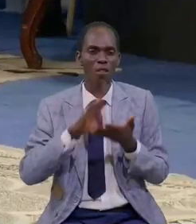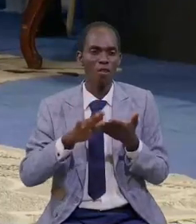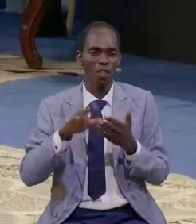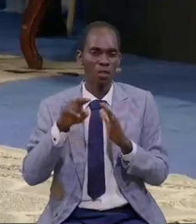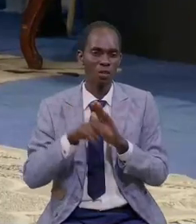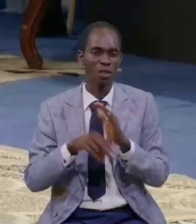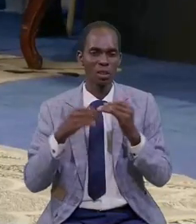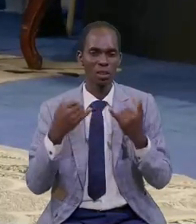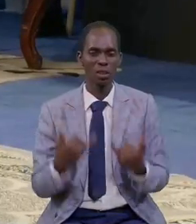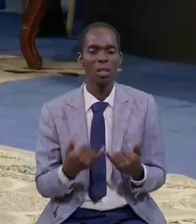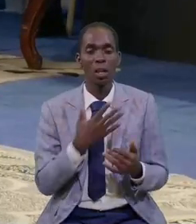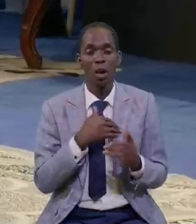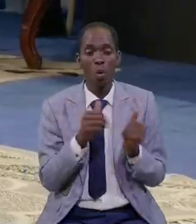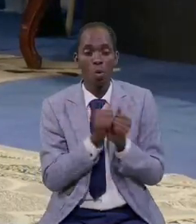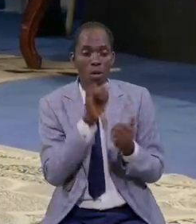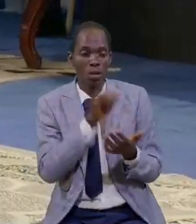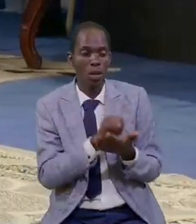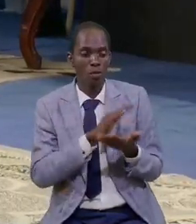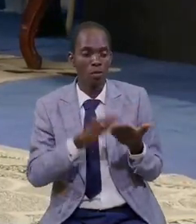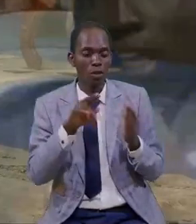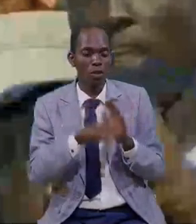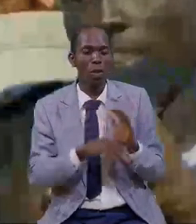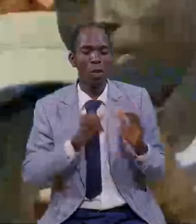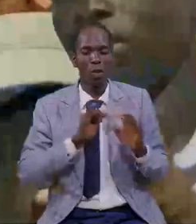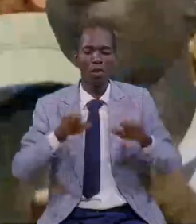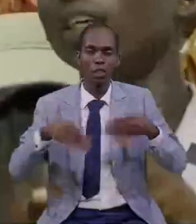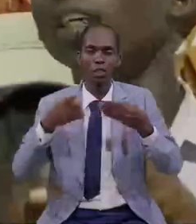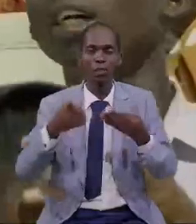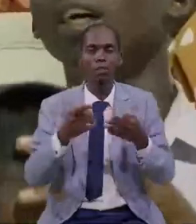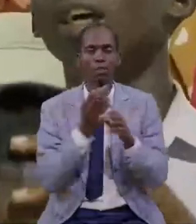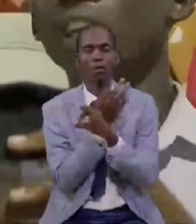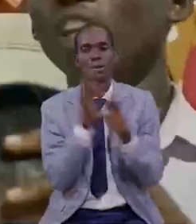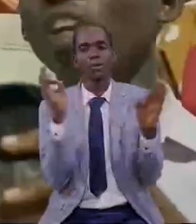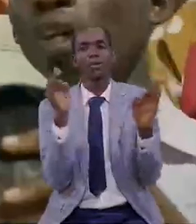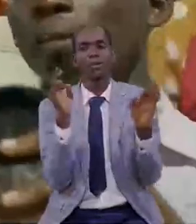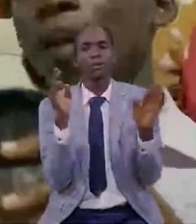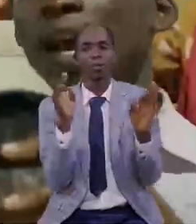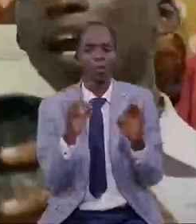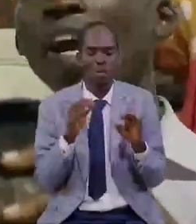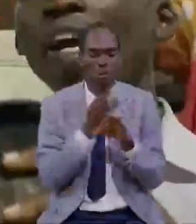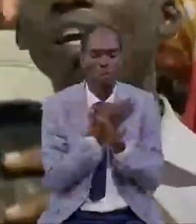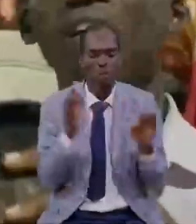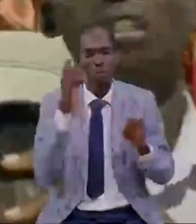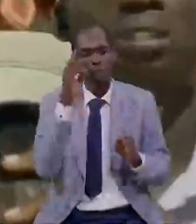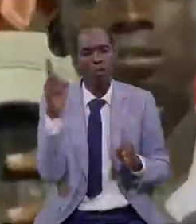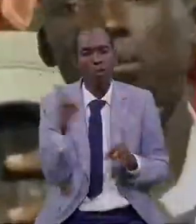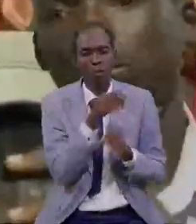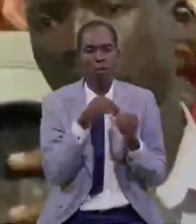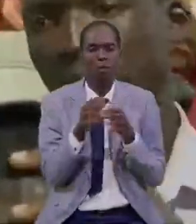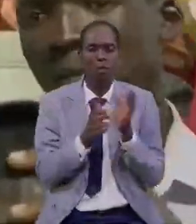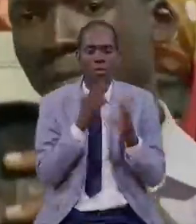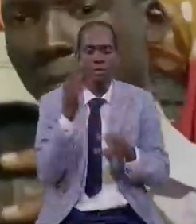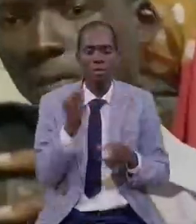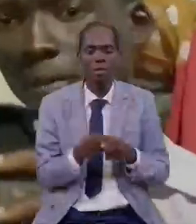pardon Je te donne la libération la libération pour toi la libération pour toi va